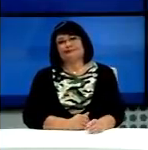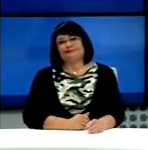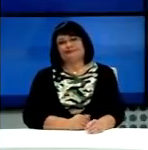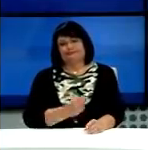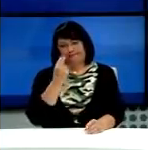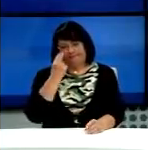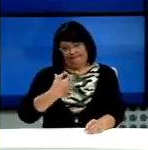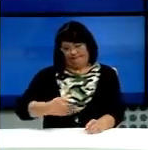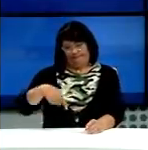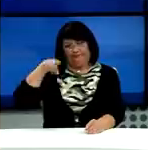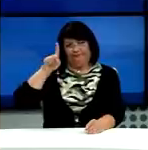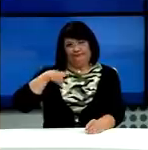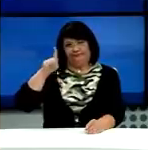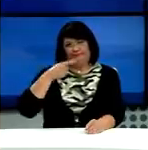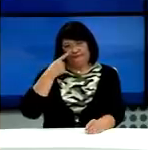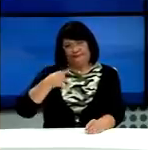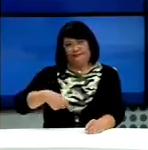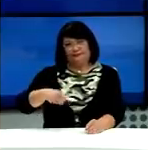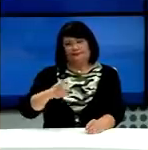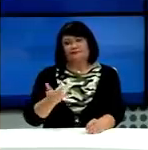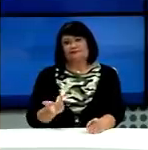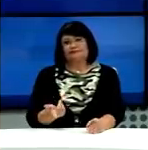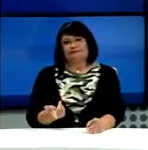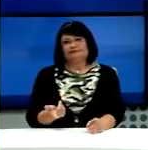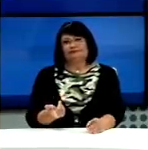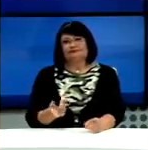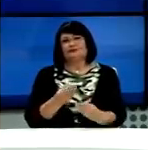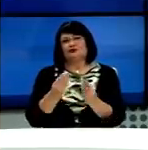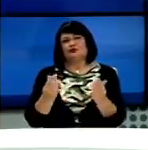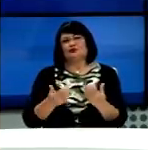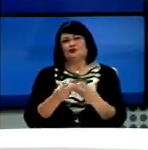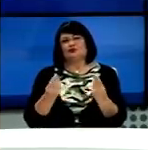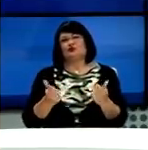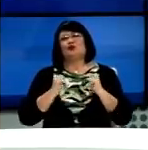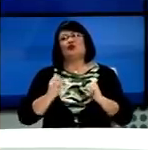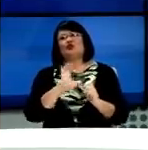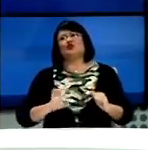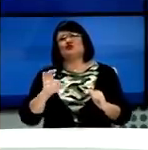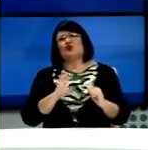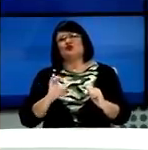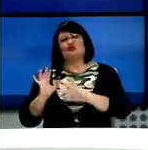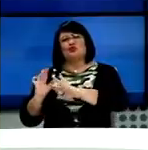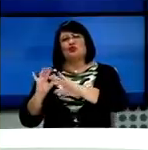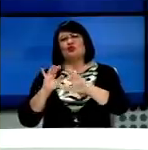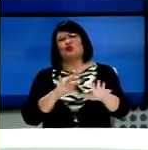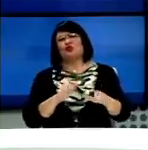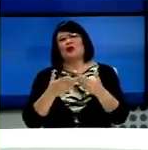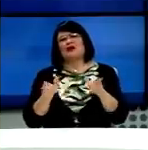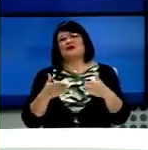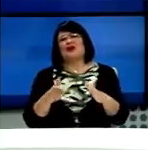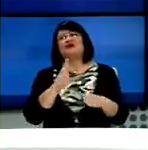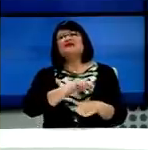βλέπουμε αυτές τις μέρες ότι με το ίδιο τρόπο που ανοίξατε τον τουρισμό, πάτε να ανοίξετε και τα